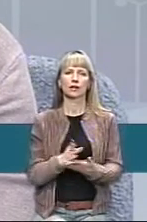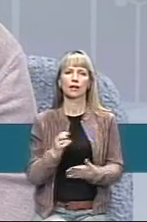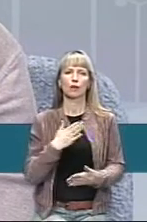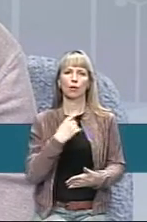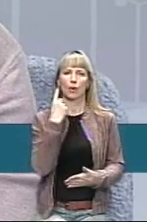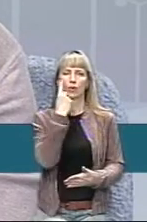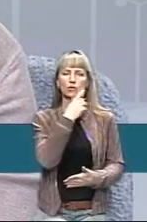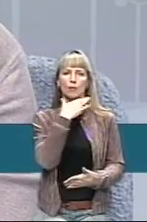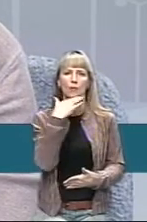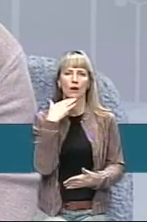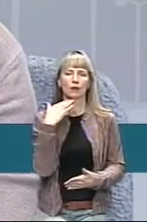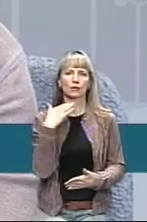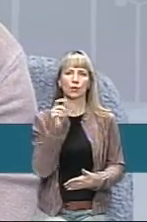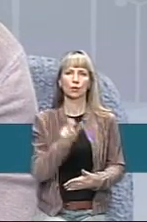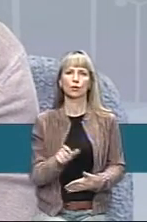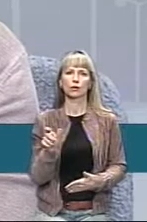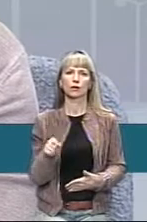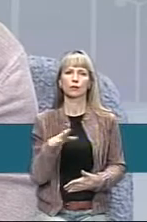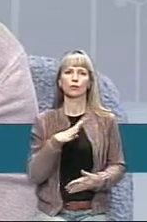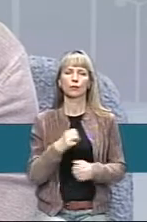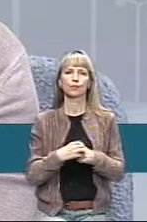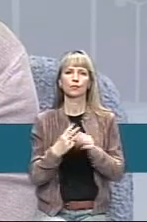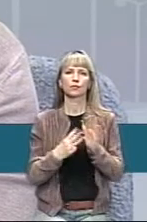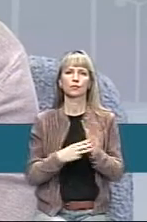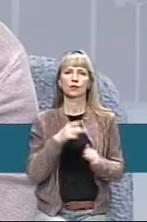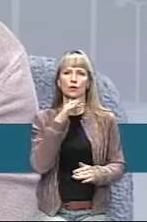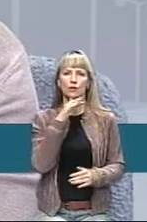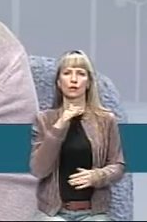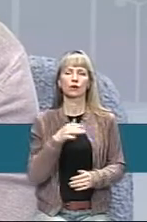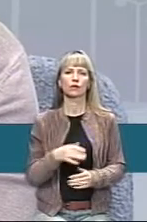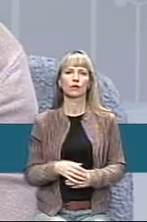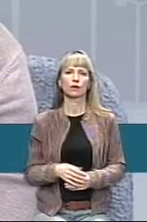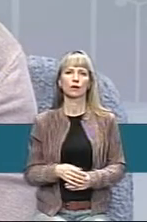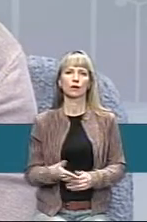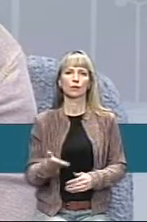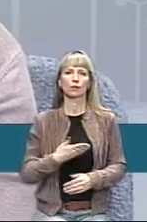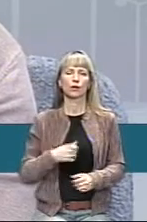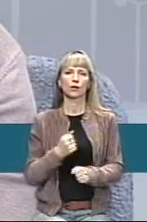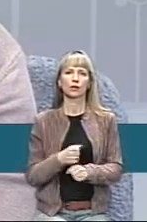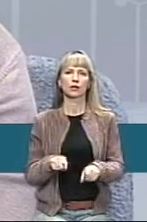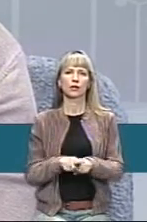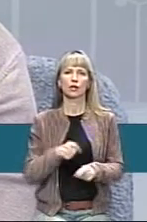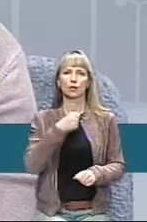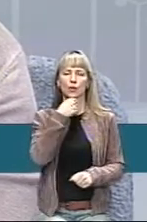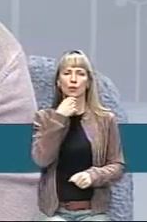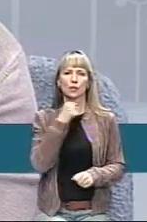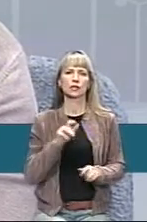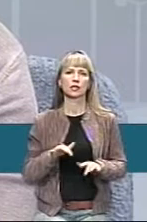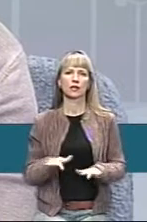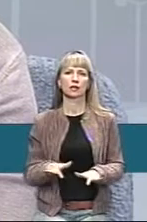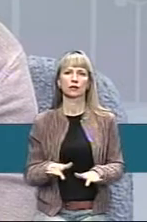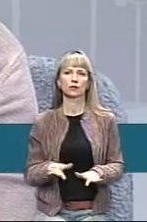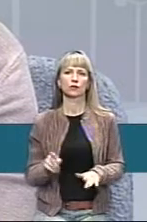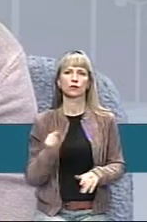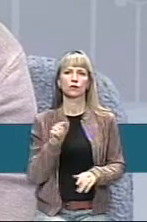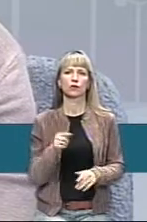очах багато людей, яким було по 18 років, юних, так. Так, ага. Вони робили такі дорослі вчинки, що ну,